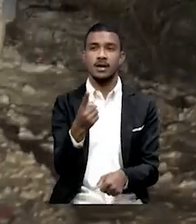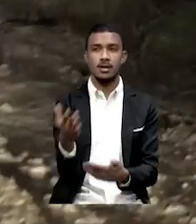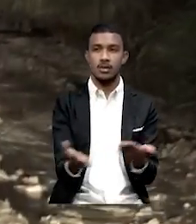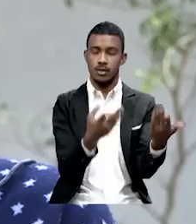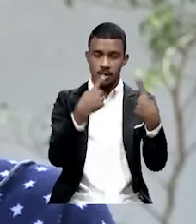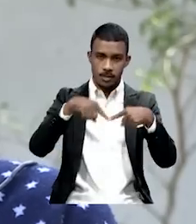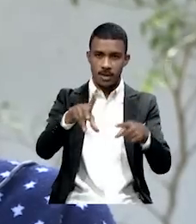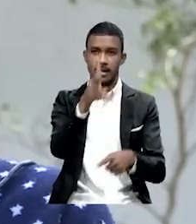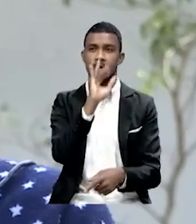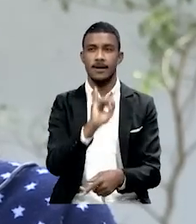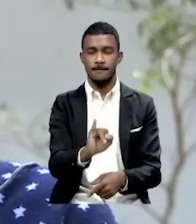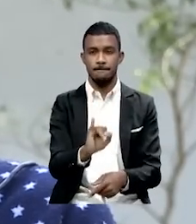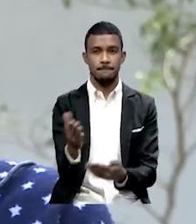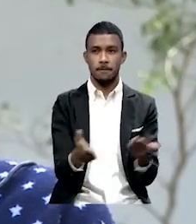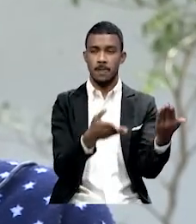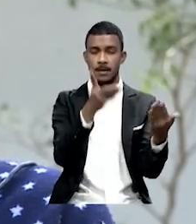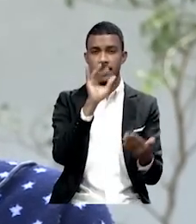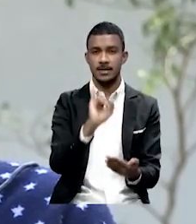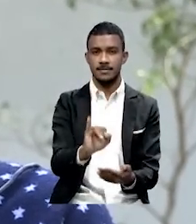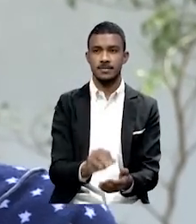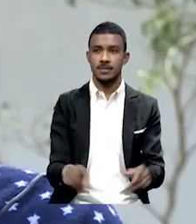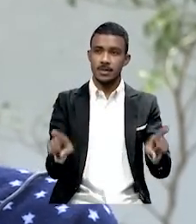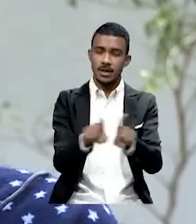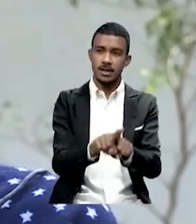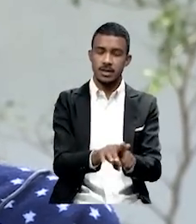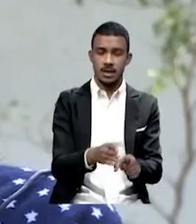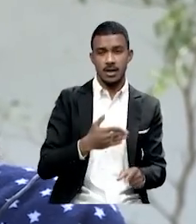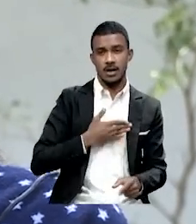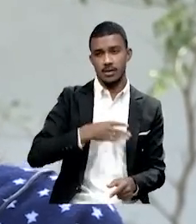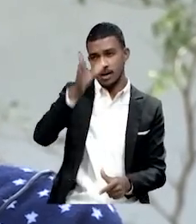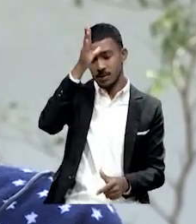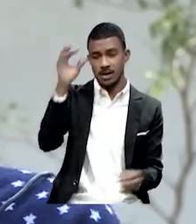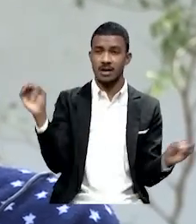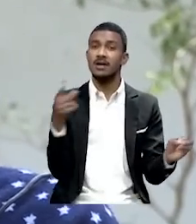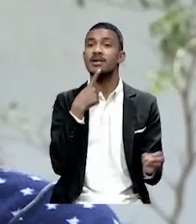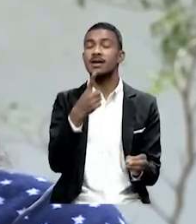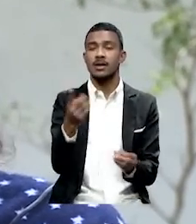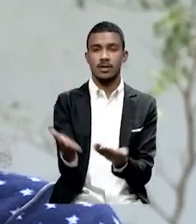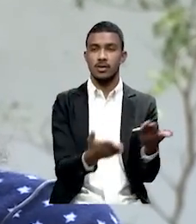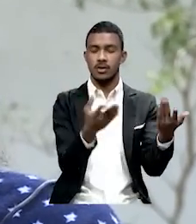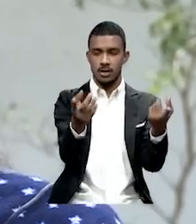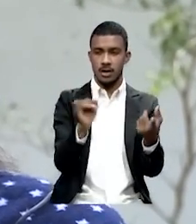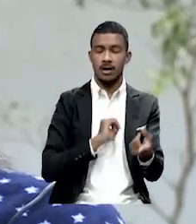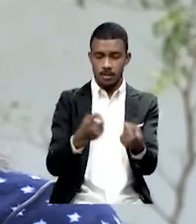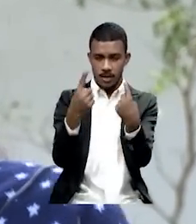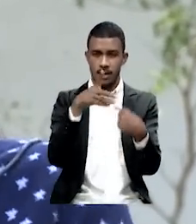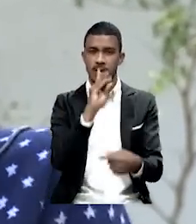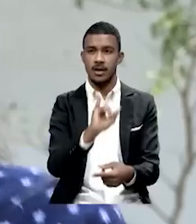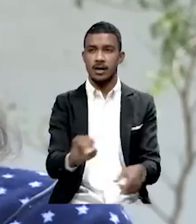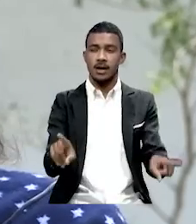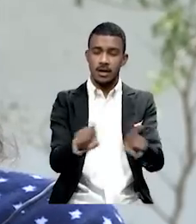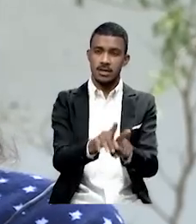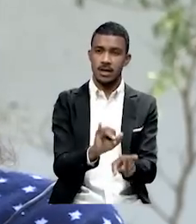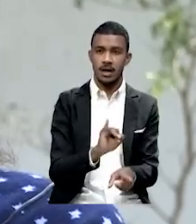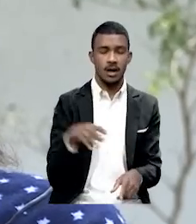badili masa sa hau ana katuas musu la garanti ni tu lur hau ba mai dili ni sama saya dilinya